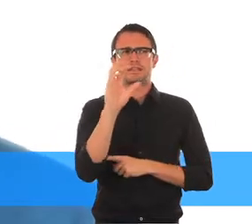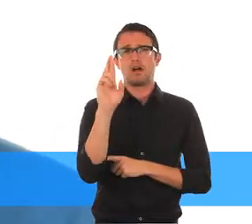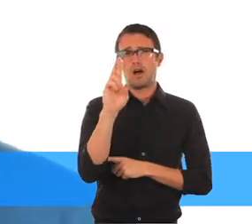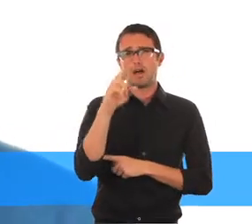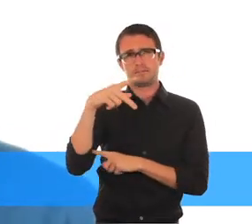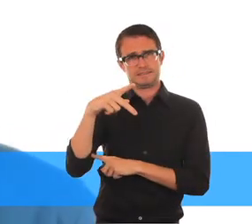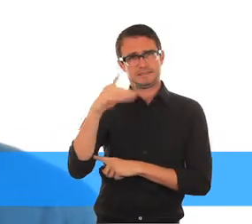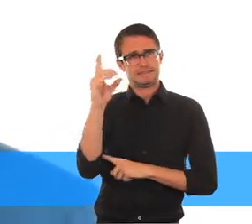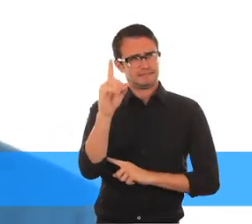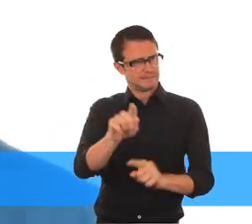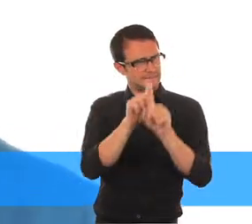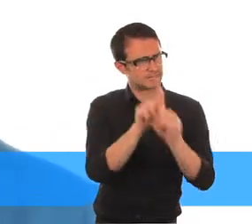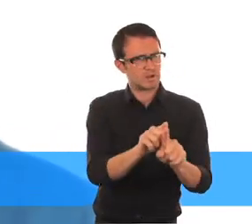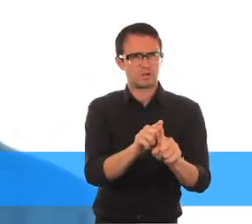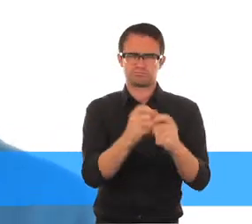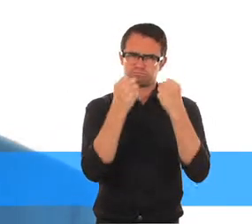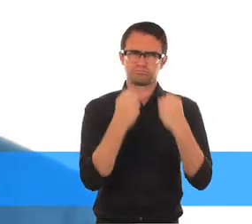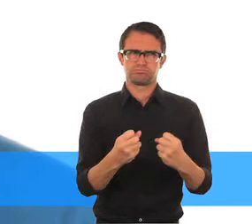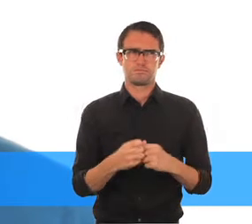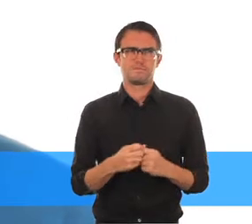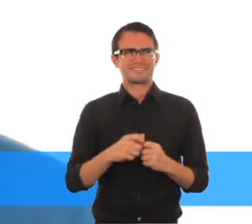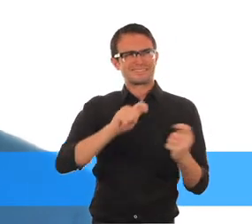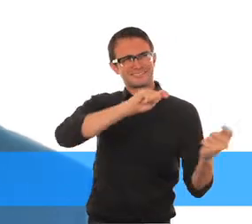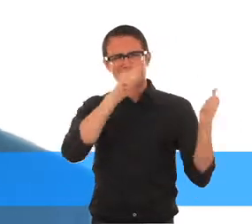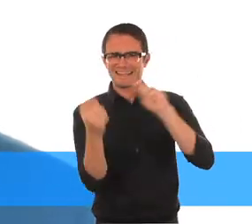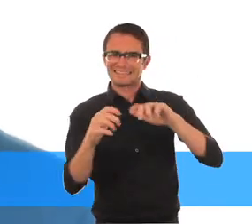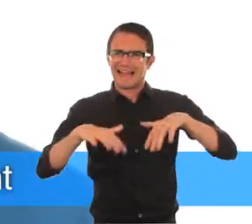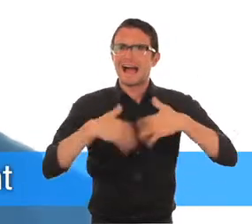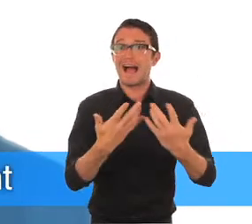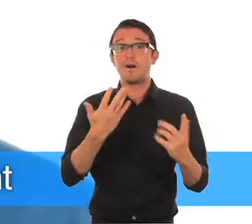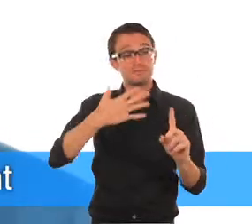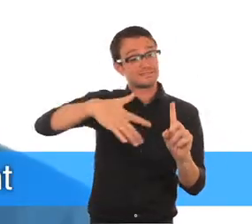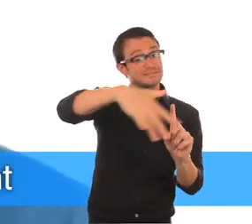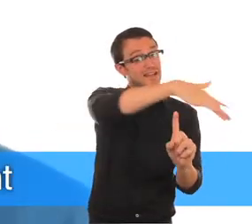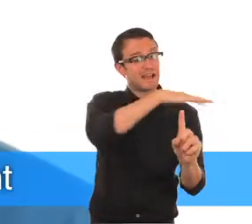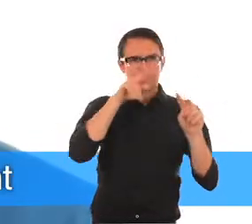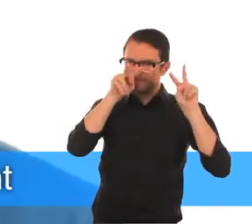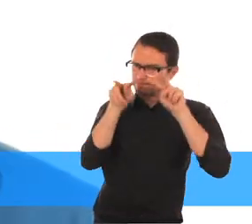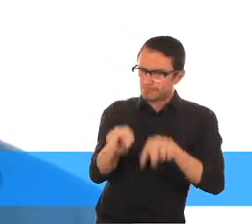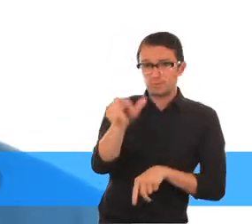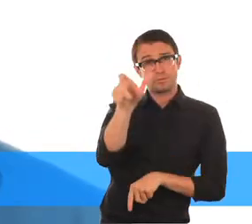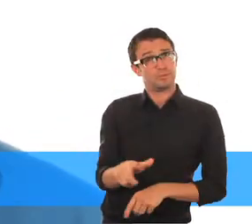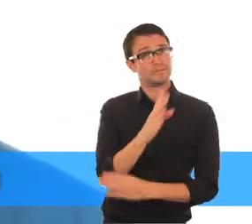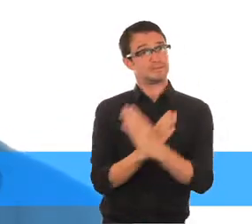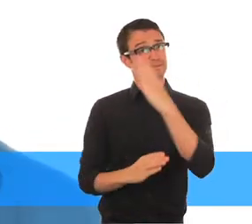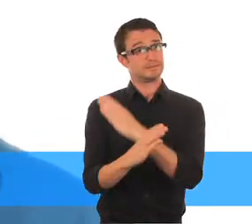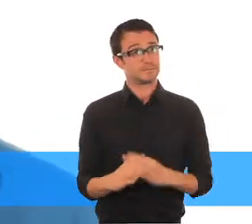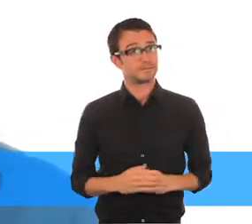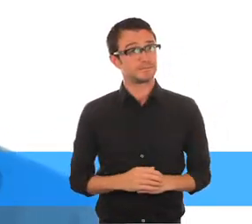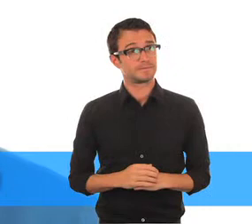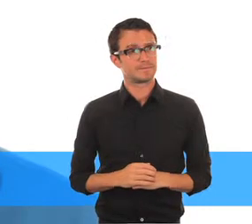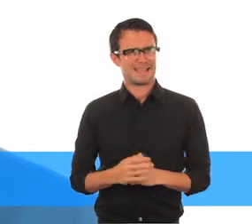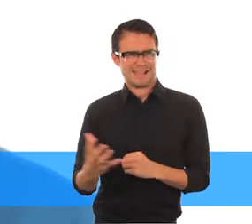constituent les principes fondamentaux de la Convention relative aux droits des personnes handicapées. Ils sont en train de changer la manière dont la société traite des